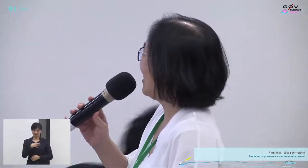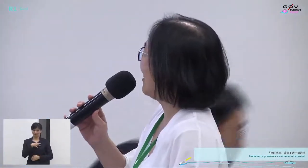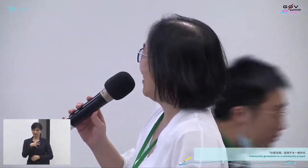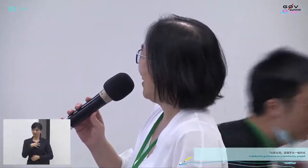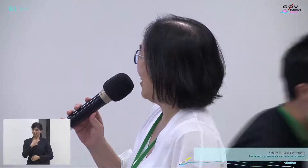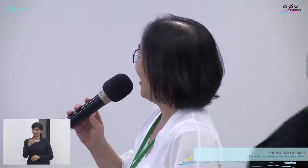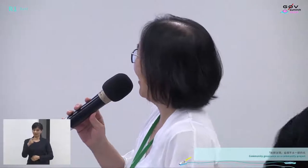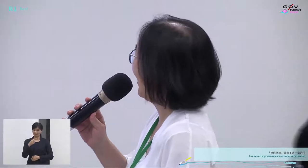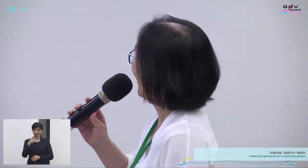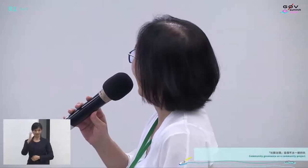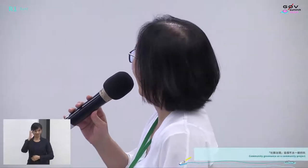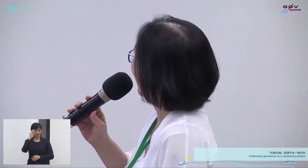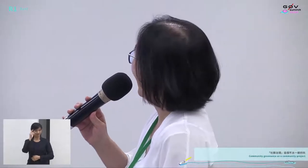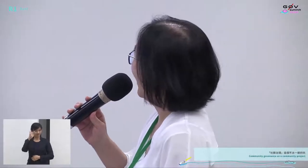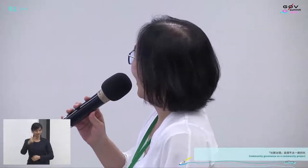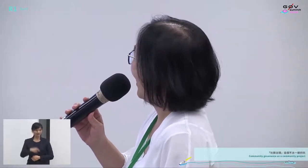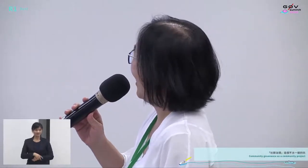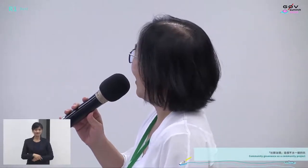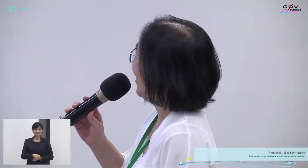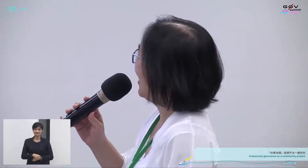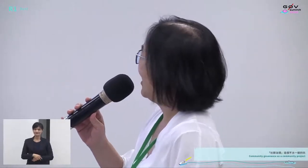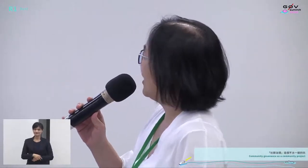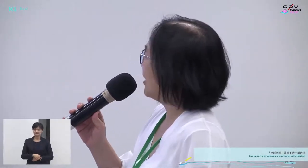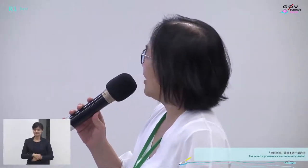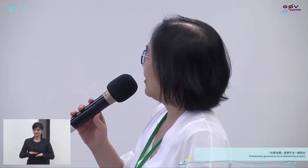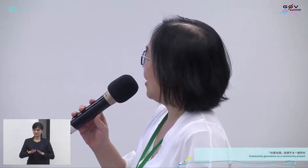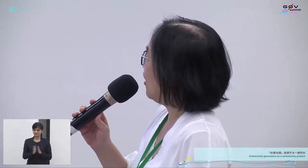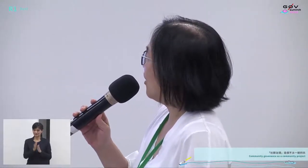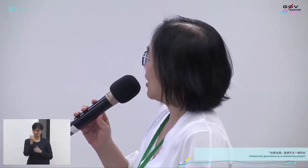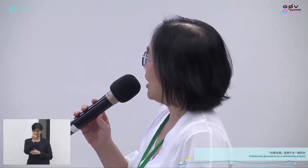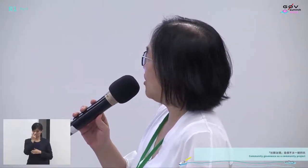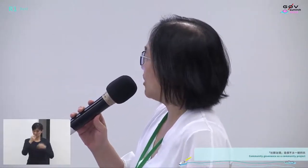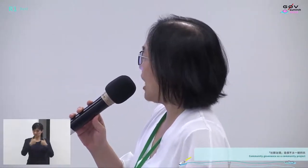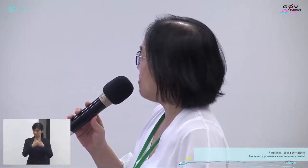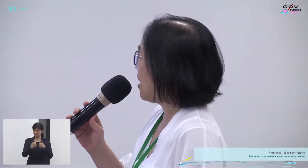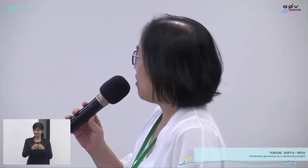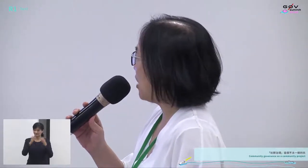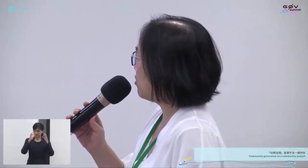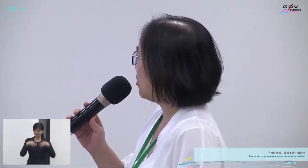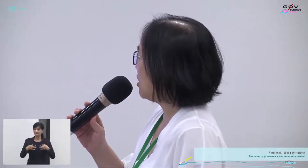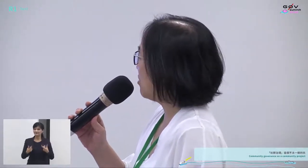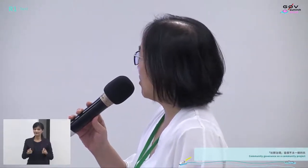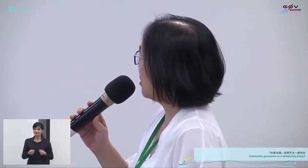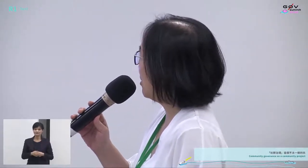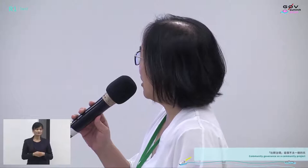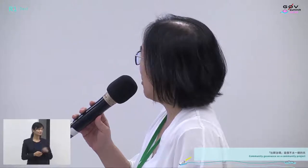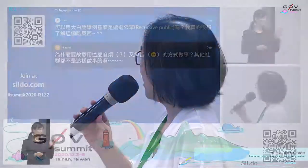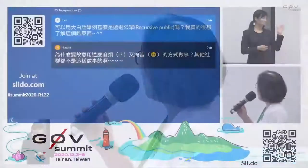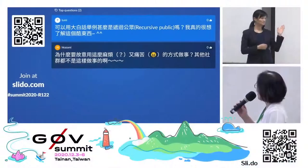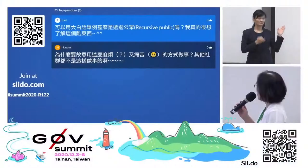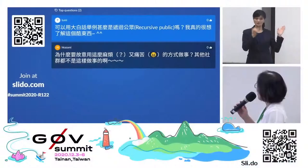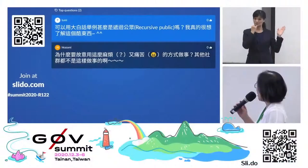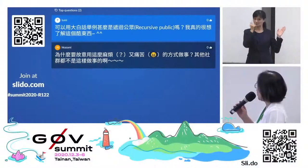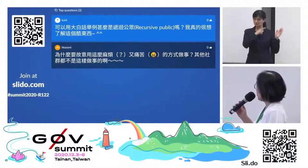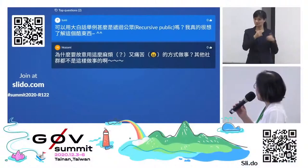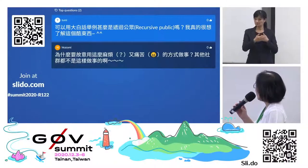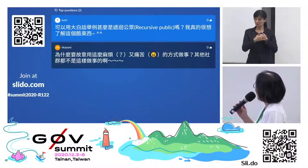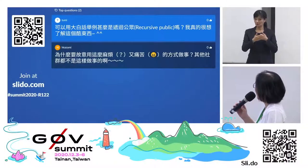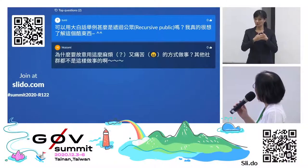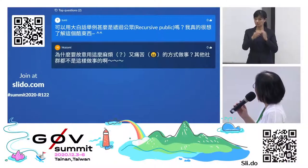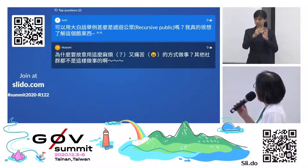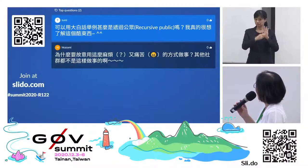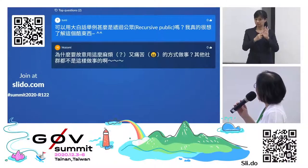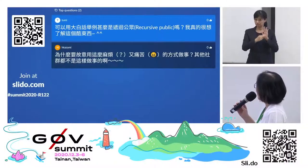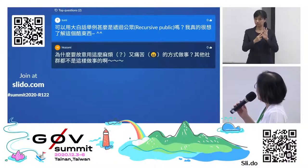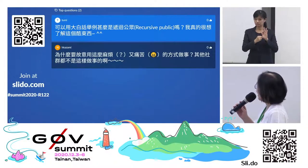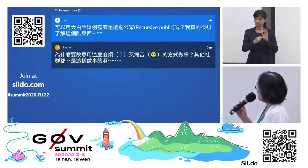来，好，好，这个什么哦，可以用大白话举例什么是地回公众？哇，有这种翻译